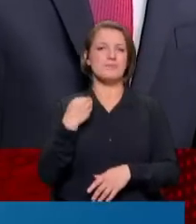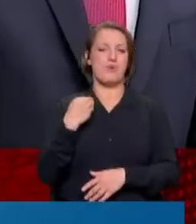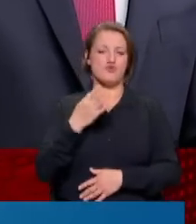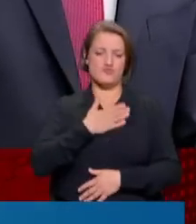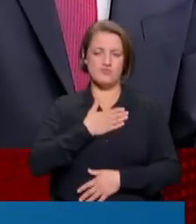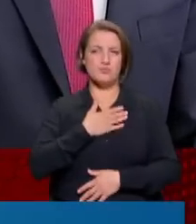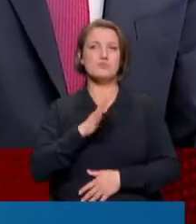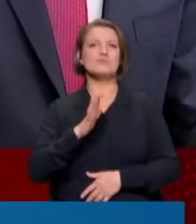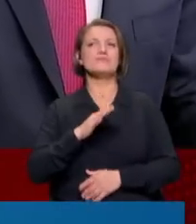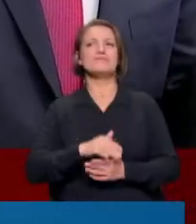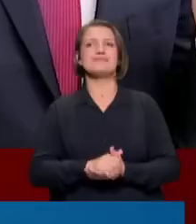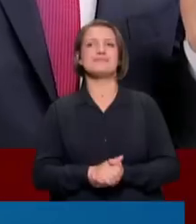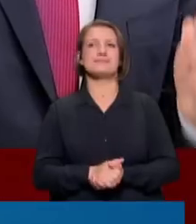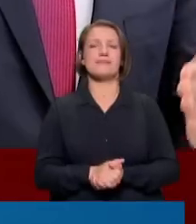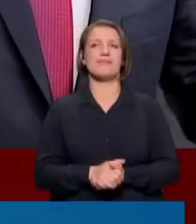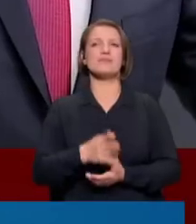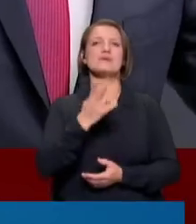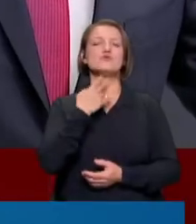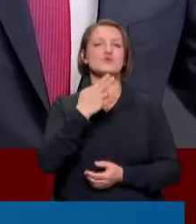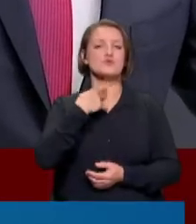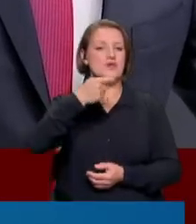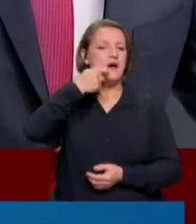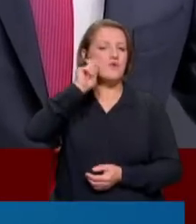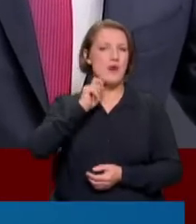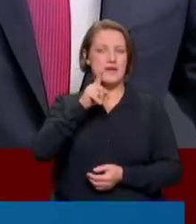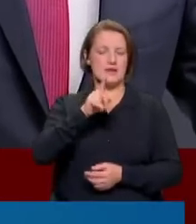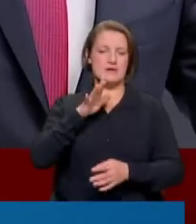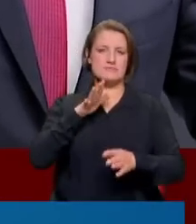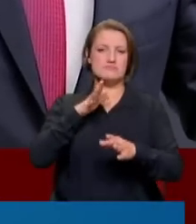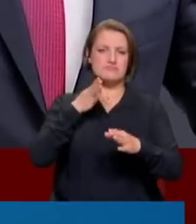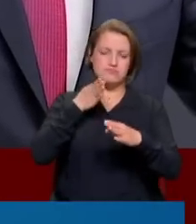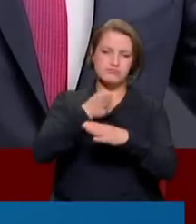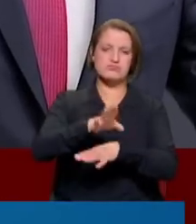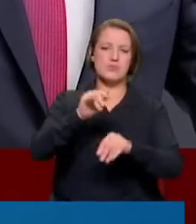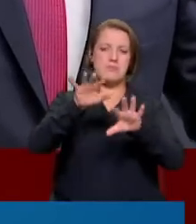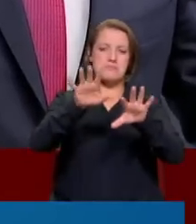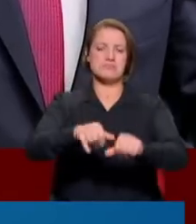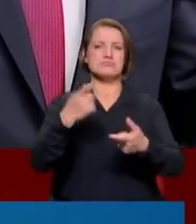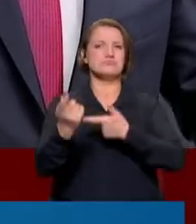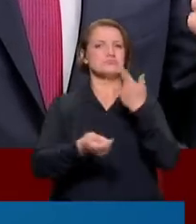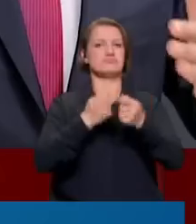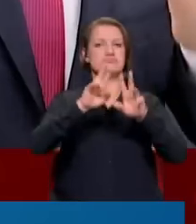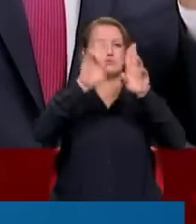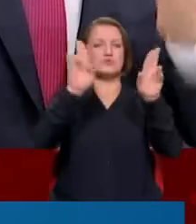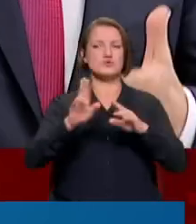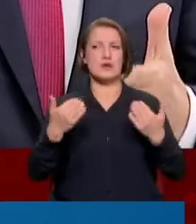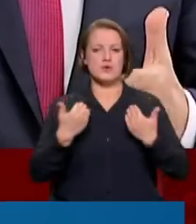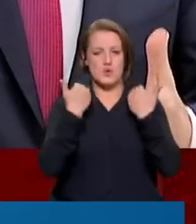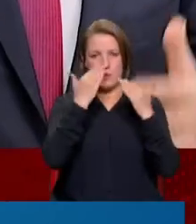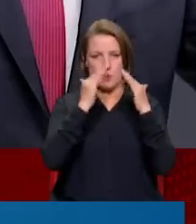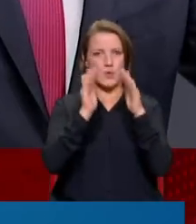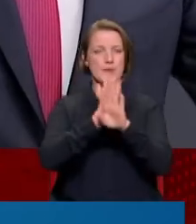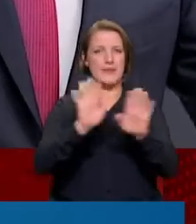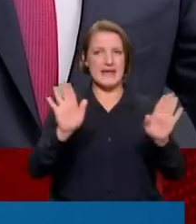biliyorum Ezgi Hanım şimdi Rusya Ukrayna'yı işgal etti Evet Rusya'nın Ukrayna'yı işgali uluslararası hukuka aykırıdır